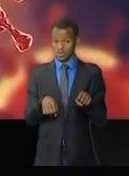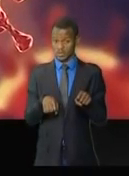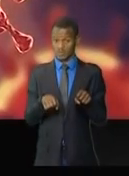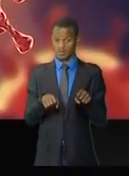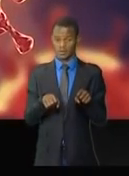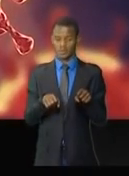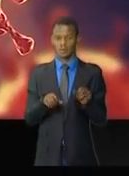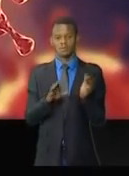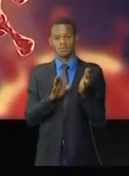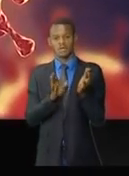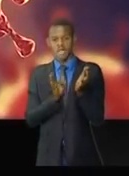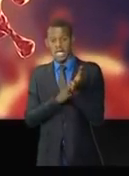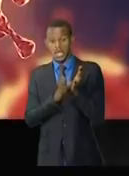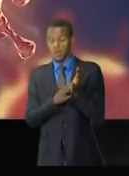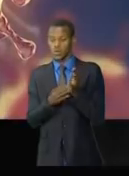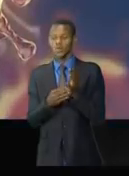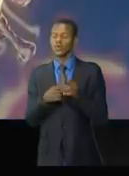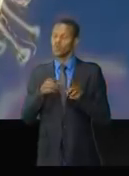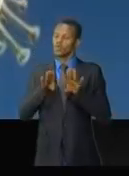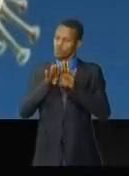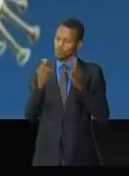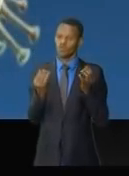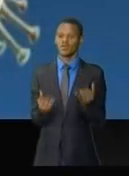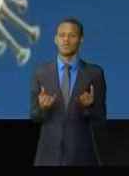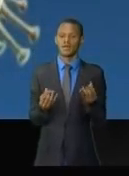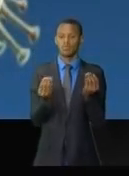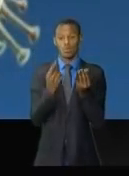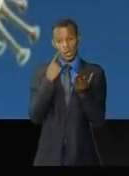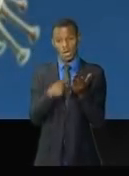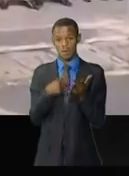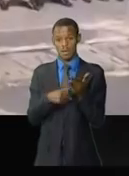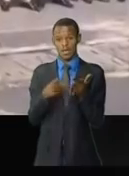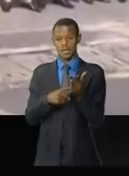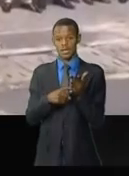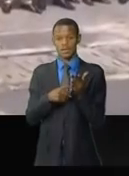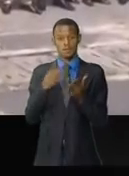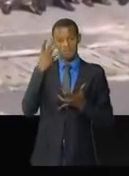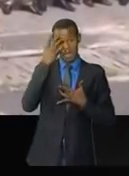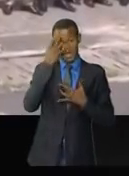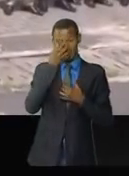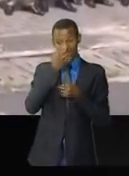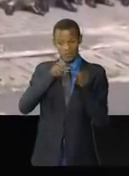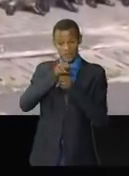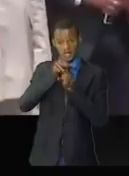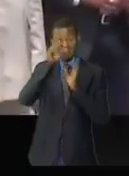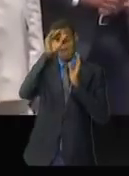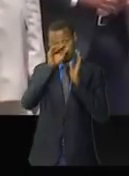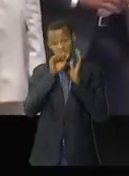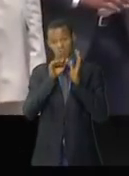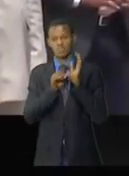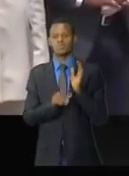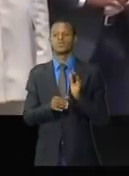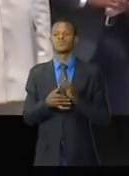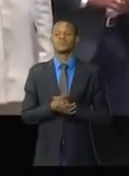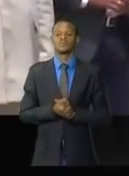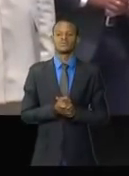de la maladie à coronavirus tend vers le bas en RDC, surtout en province. cette reprise pourrait se faire par étapes en